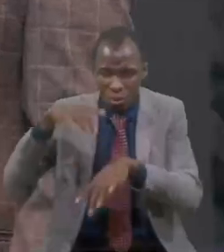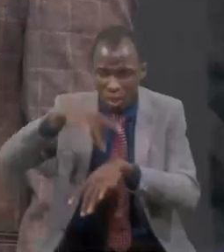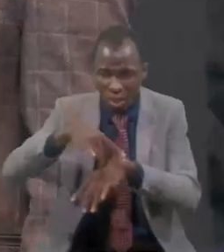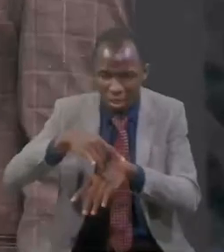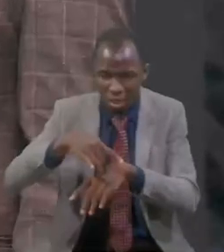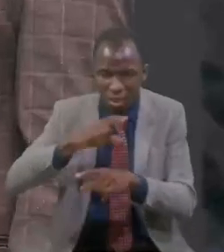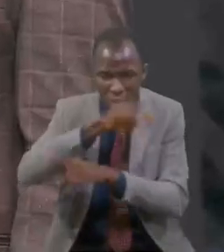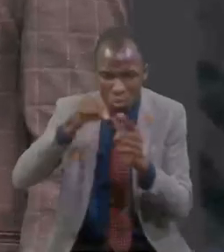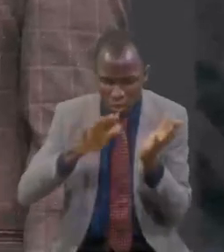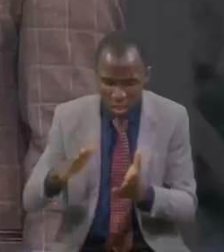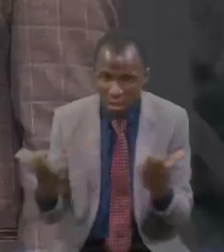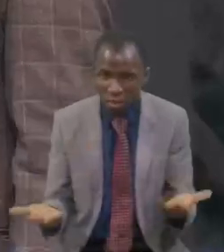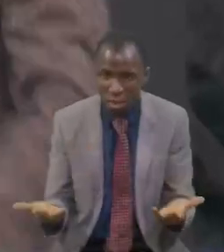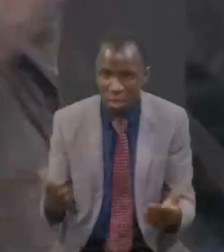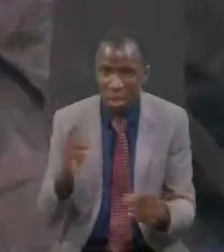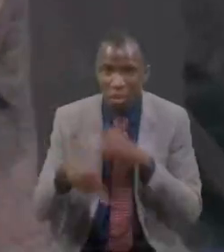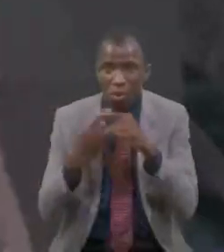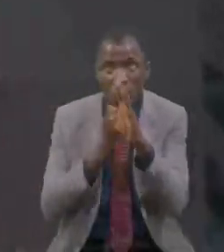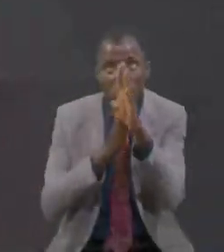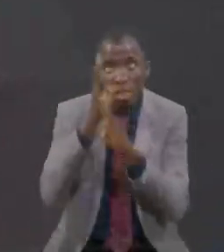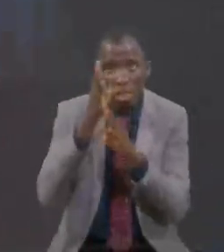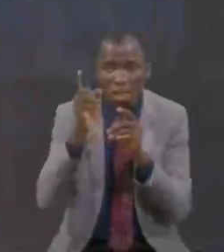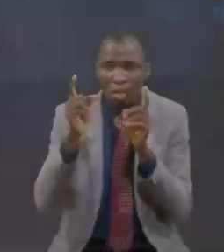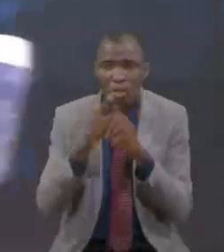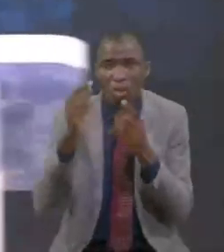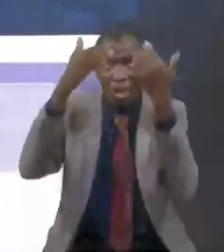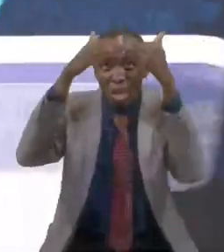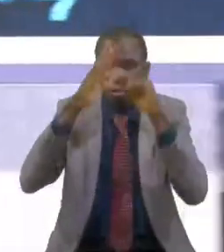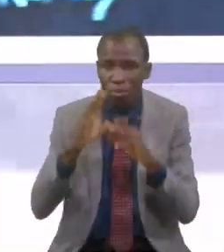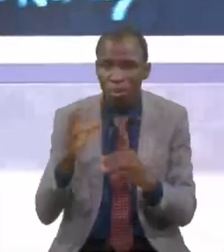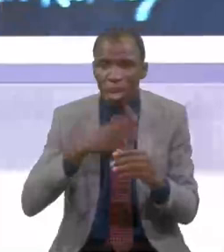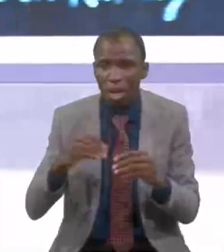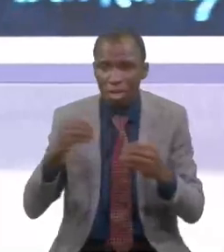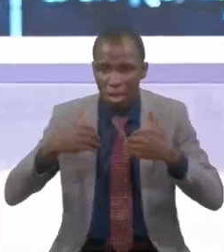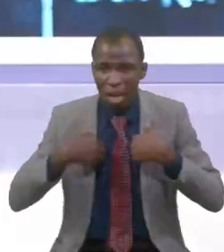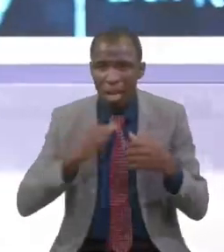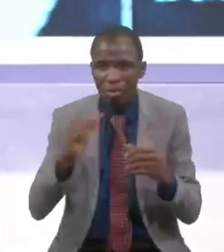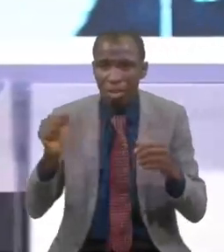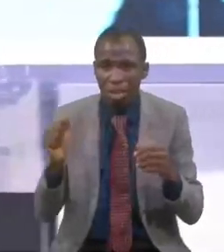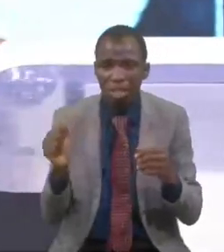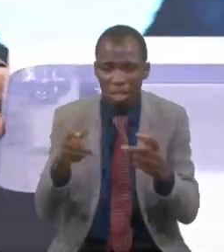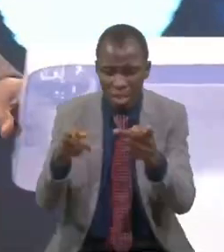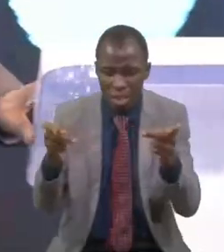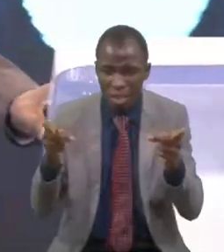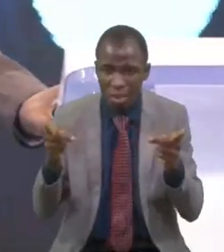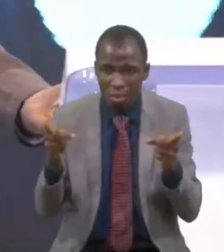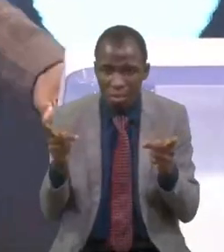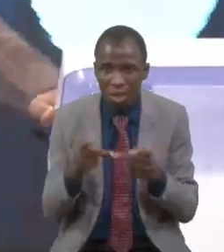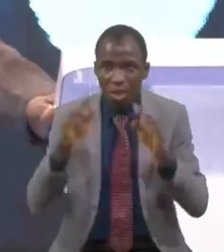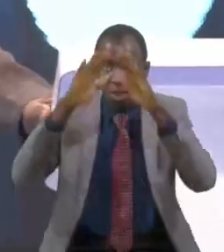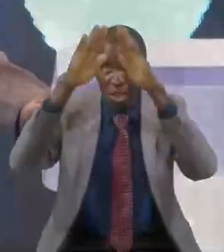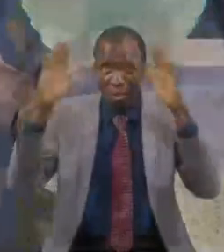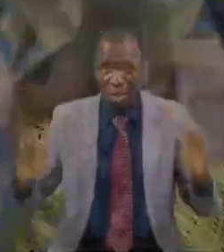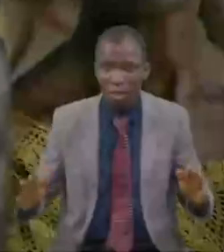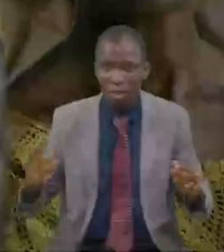lorsque vous aurez quitté la terre pour aller directement au ciel et avoir une demeure déjà apprêter là-bas